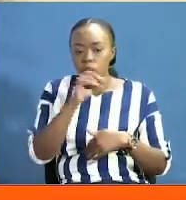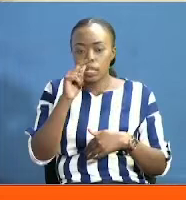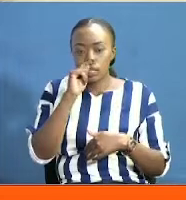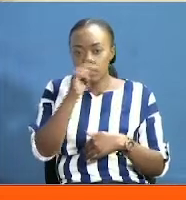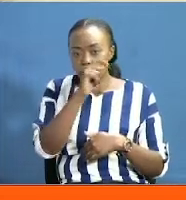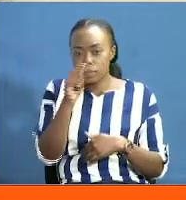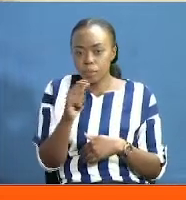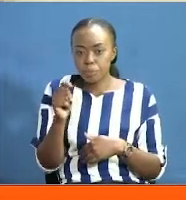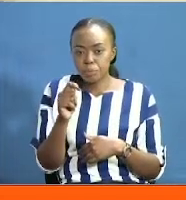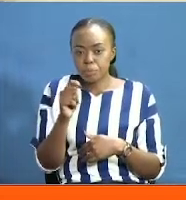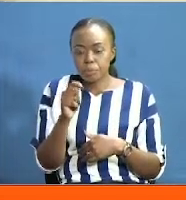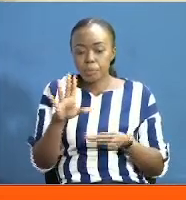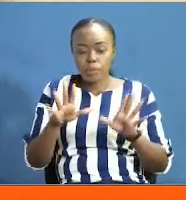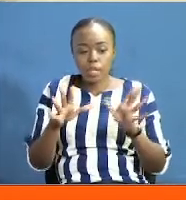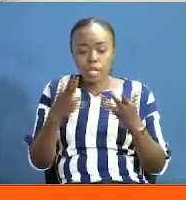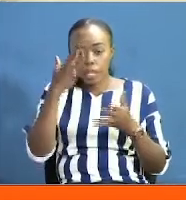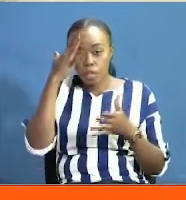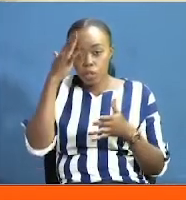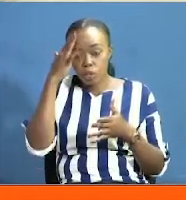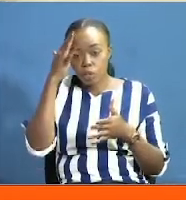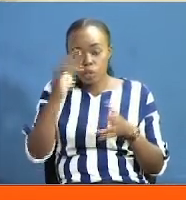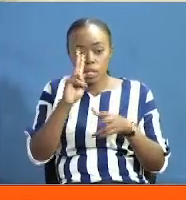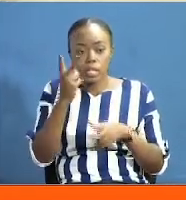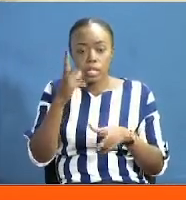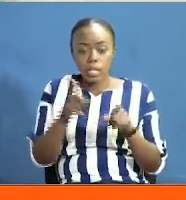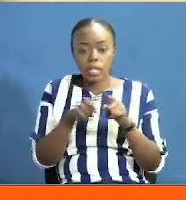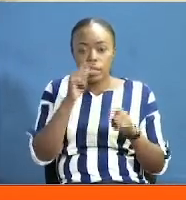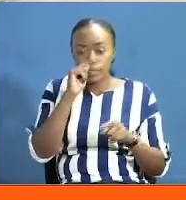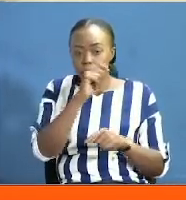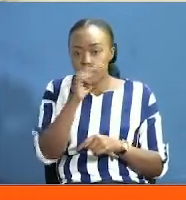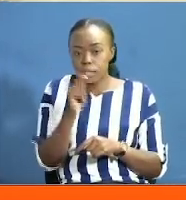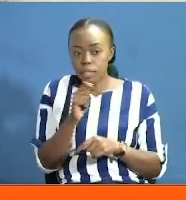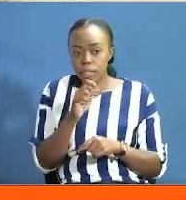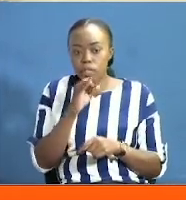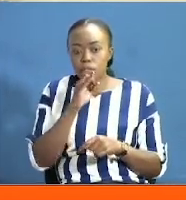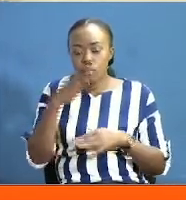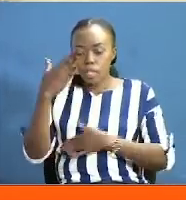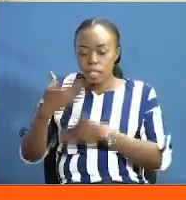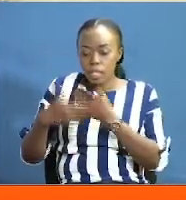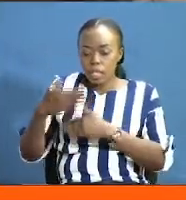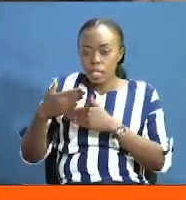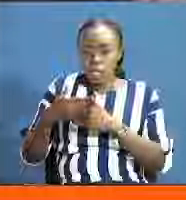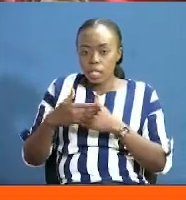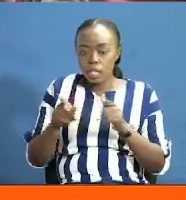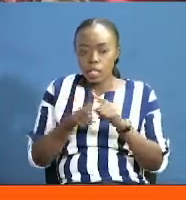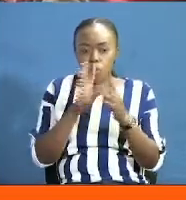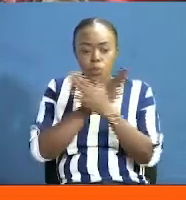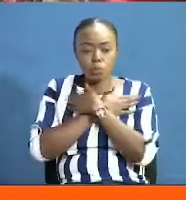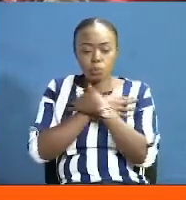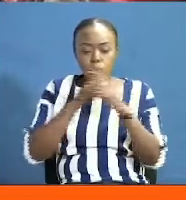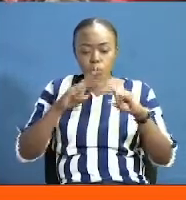Kenya na Tanzania. Vile mjuavyo, Kenya na Tanzania ni majirani